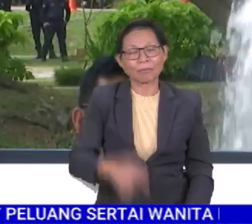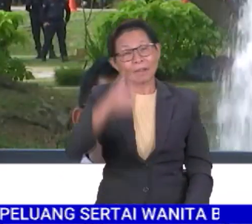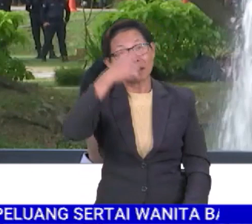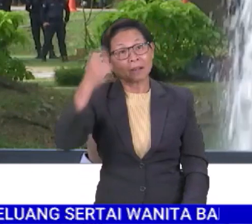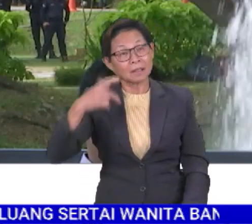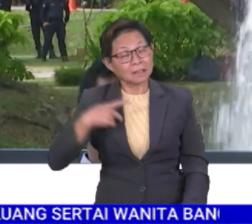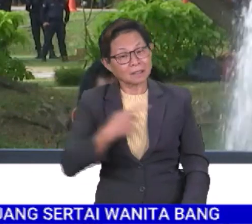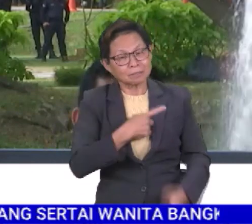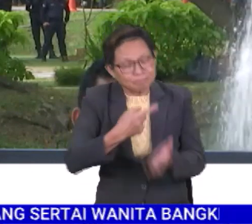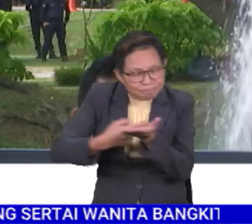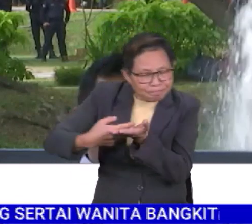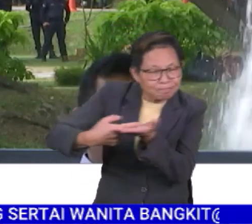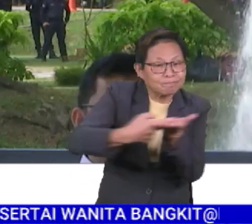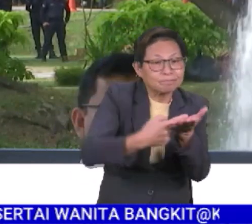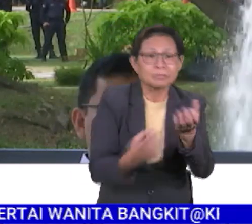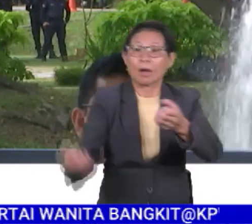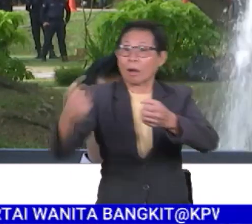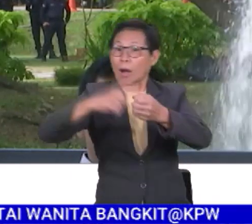Kerana bila kita bicara soal